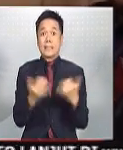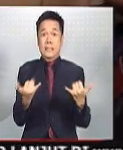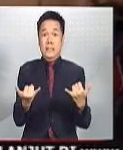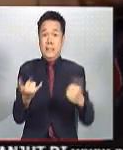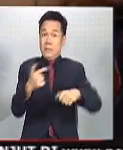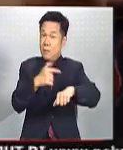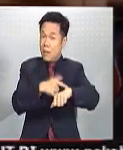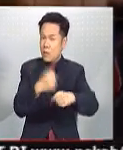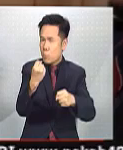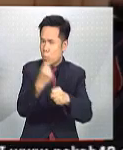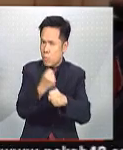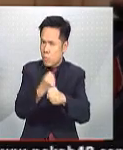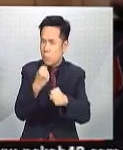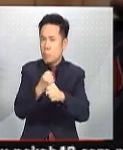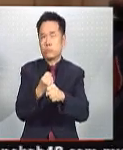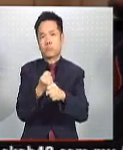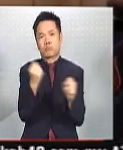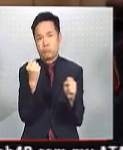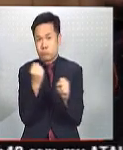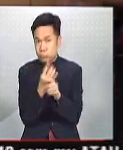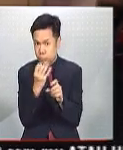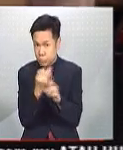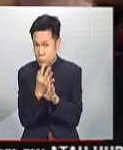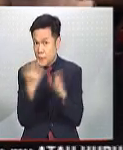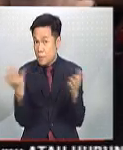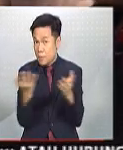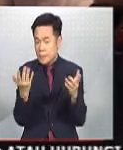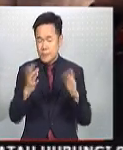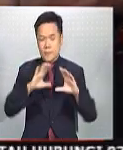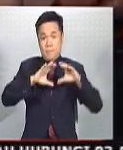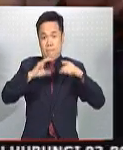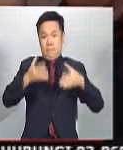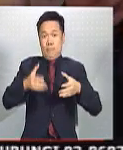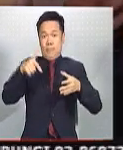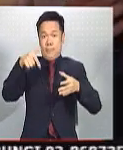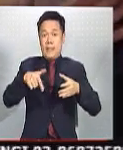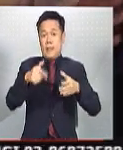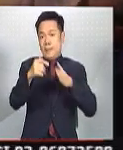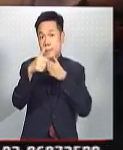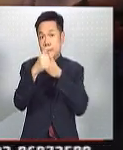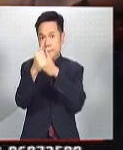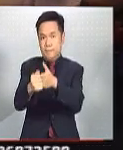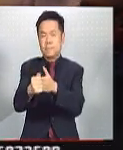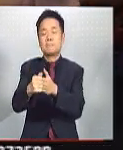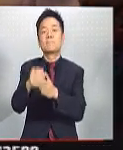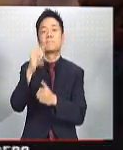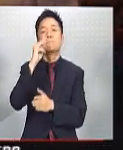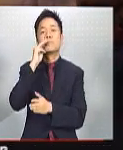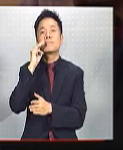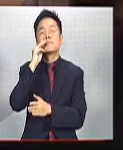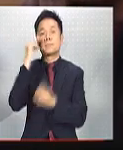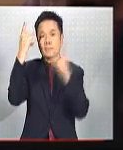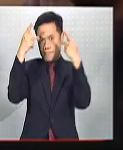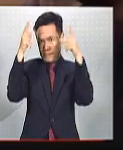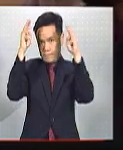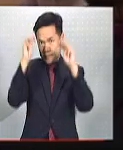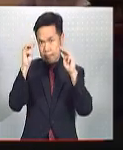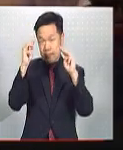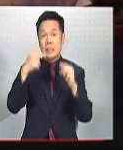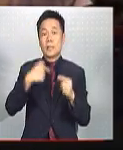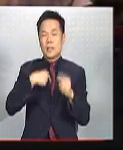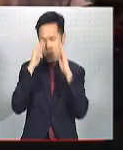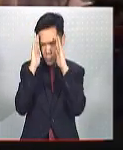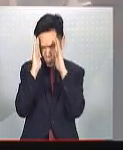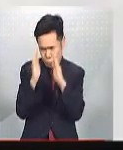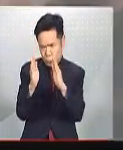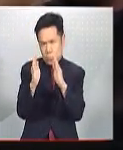lah dalam satu pasukan yang dipimpin oleh Yang Amat Berhormat Perdana Menteri. Jadi saya nak tumpu kepada